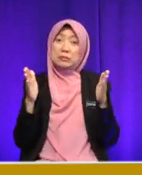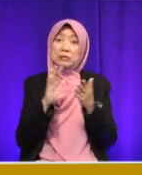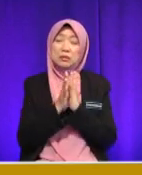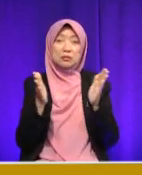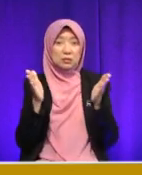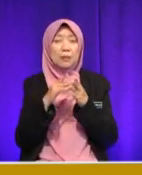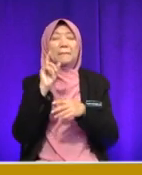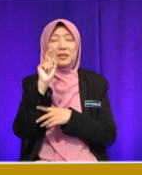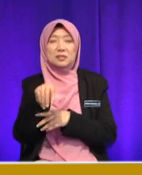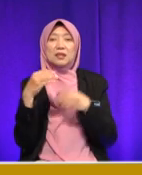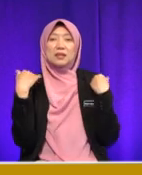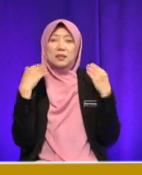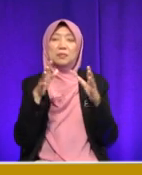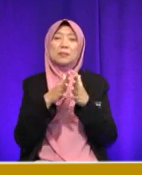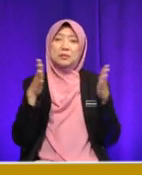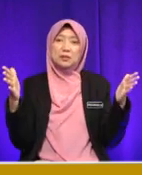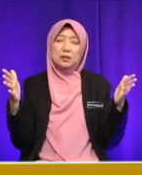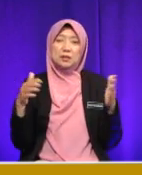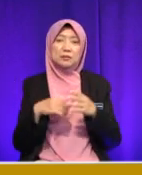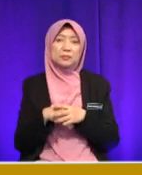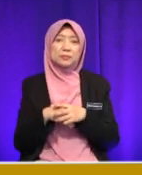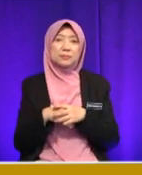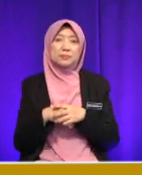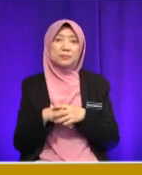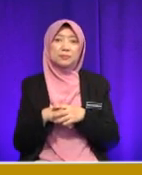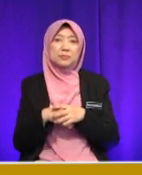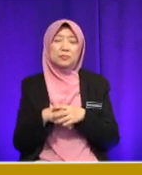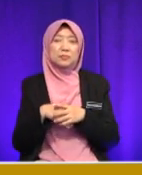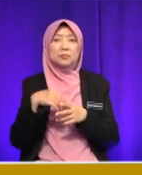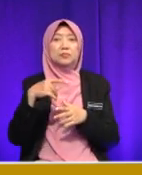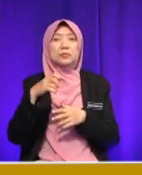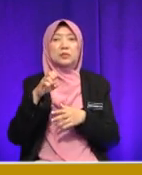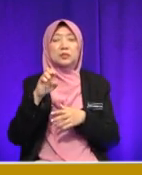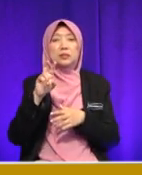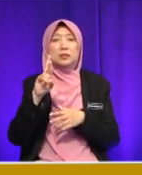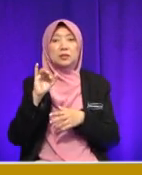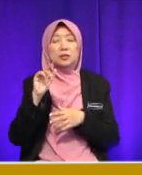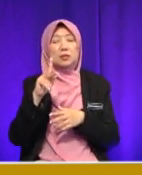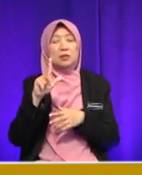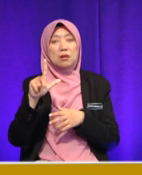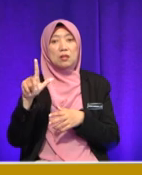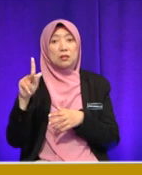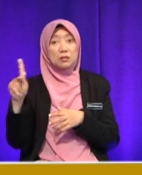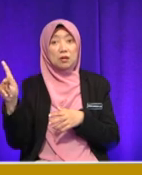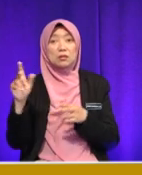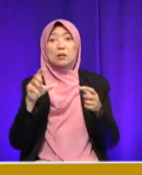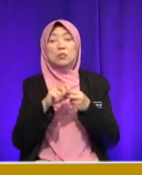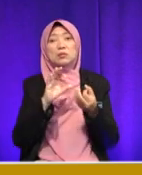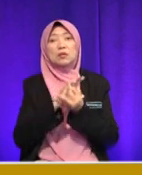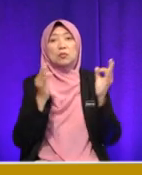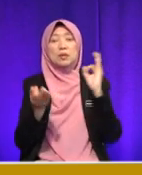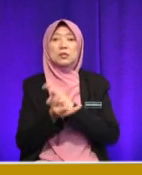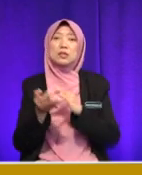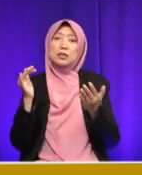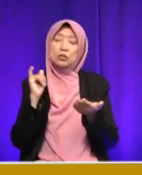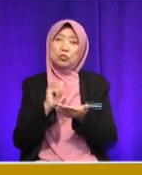ada pembesaran. Pembesaran di mana-mana. Okey. Perihalkan gabungan transformasi itu. Jadi kita ada